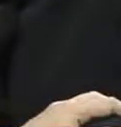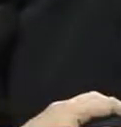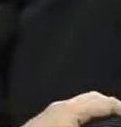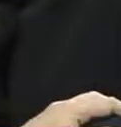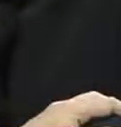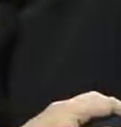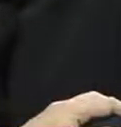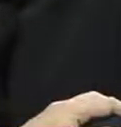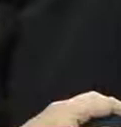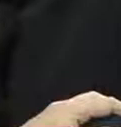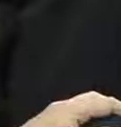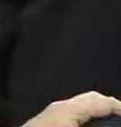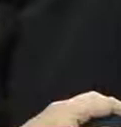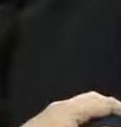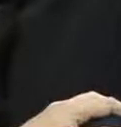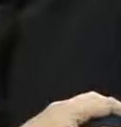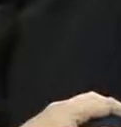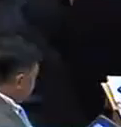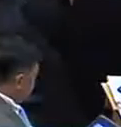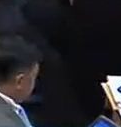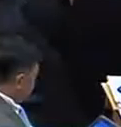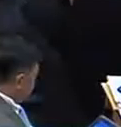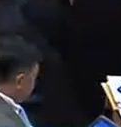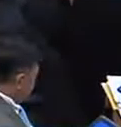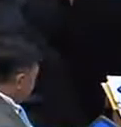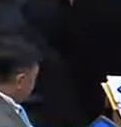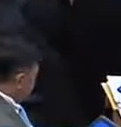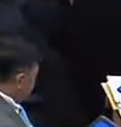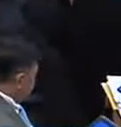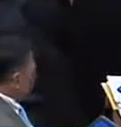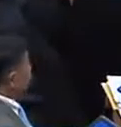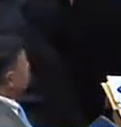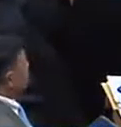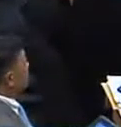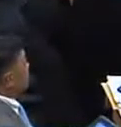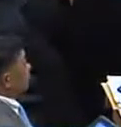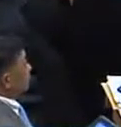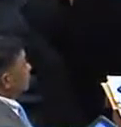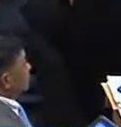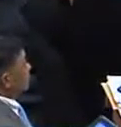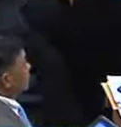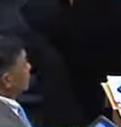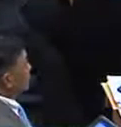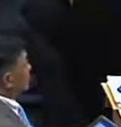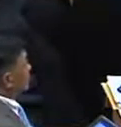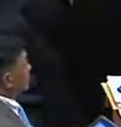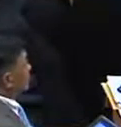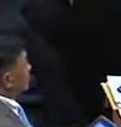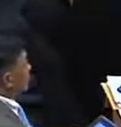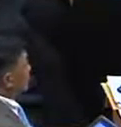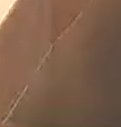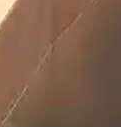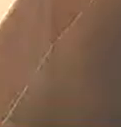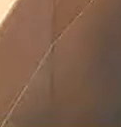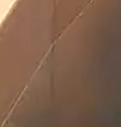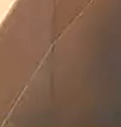ที่จะลงไปที่จังหวัดพื้นที่ภาคใต้แม้แต่นิดเดียวนะมุ่งแต่พื้นที่ทางภาคเหนือเป็นหลักนะฮะแล้วก็มีอีกหลายๆค